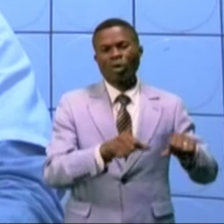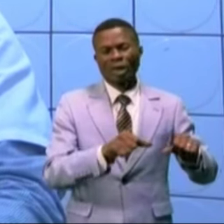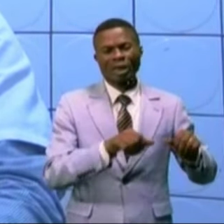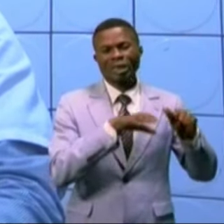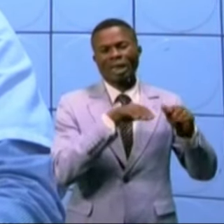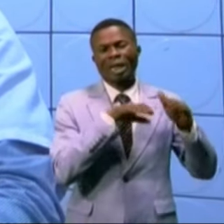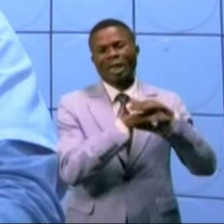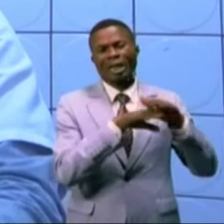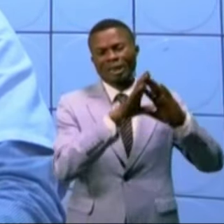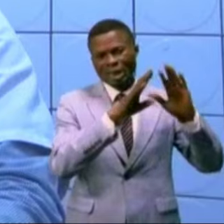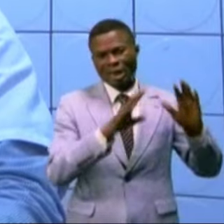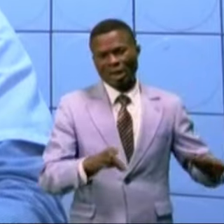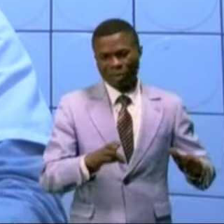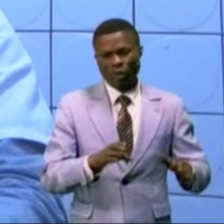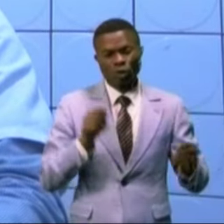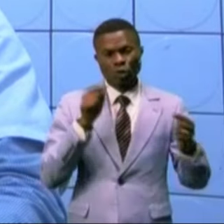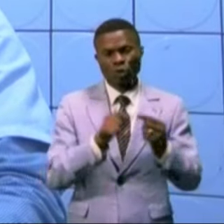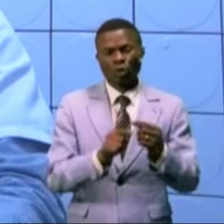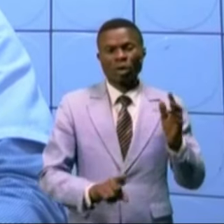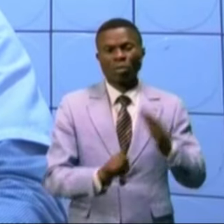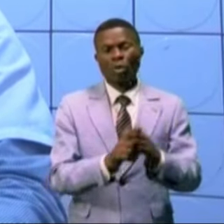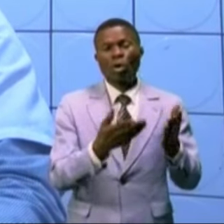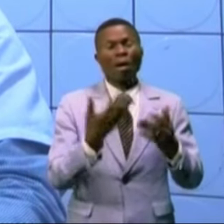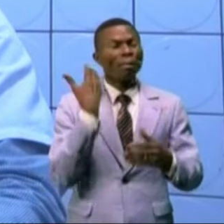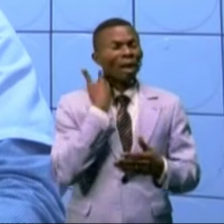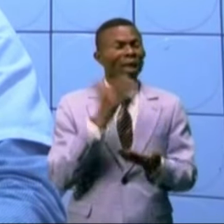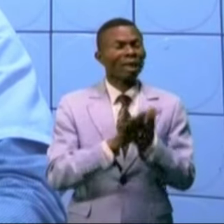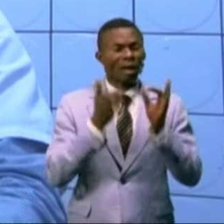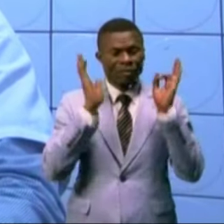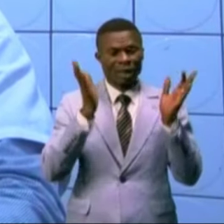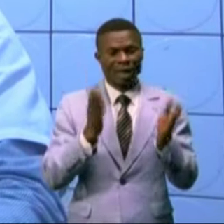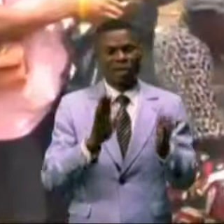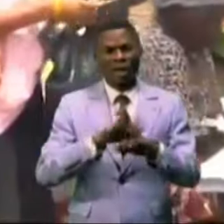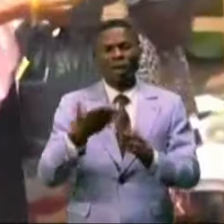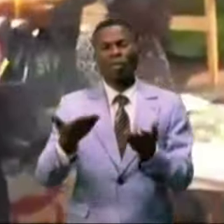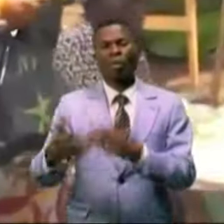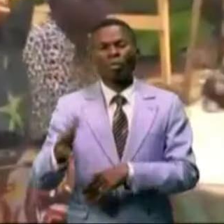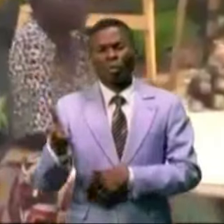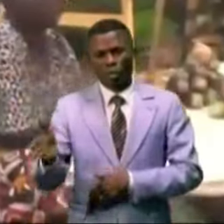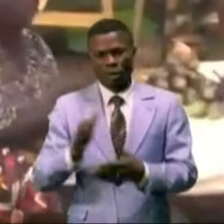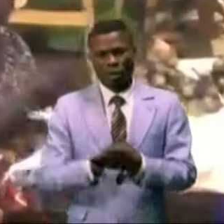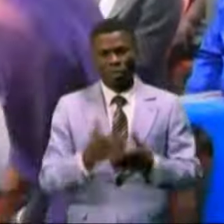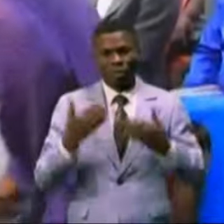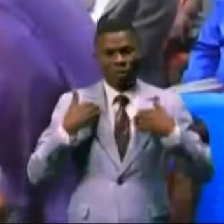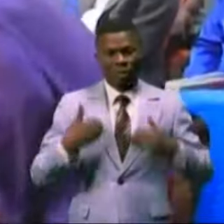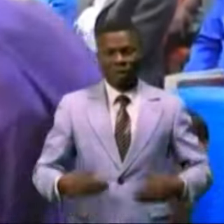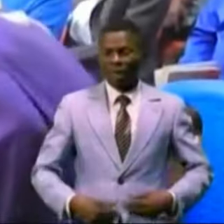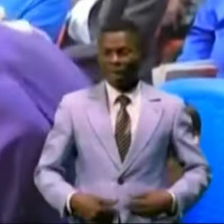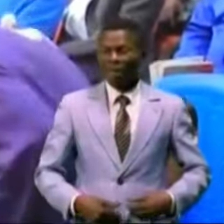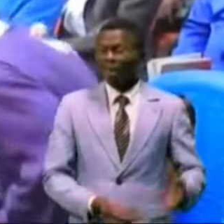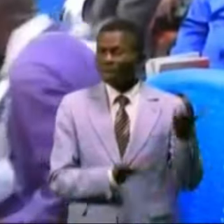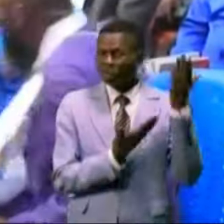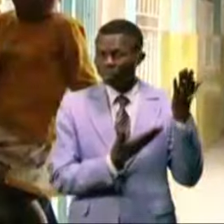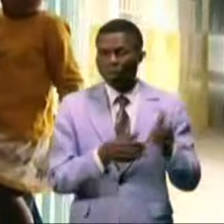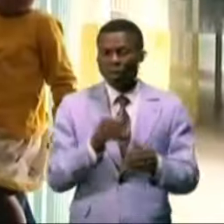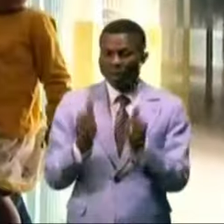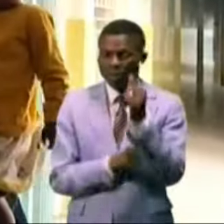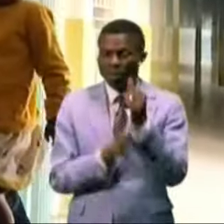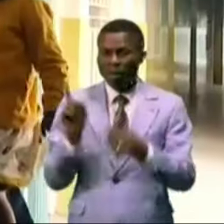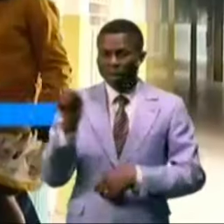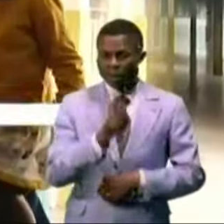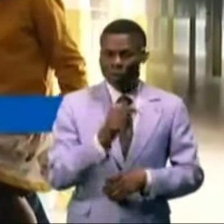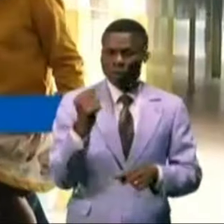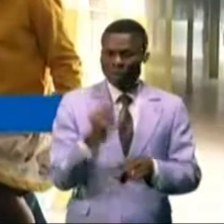instruments, il doit faire un travail de mieux. La santé n'a pas de prix. Chacun devrait jouer sa